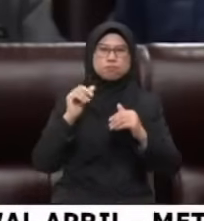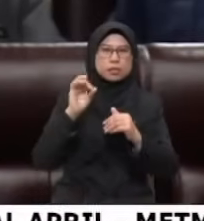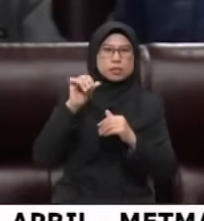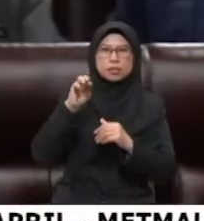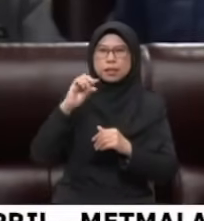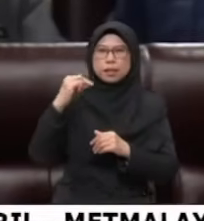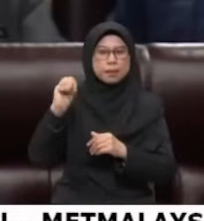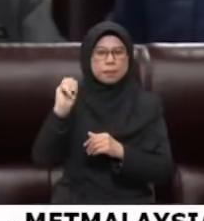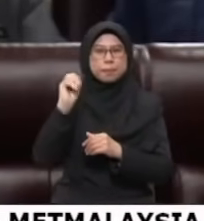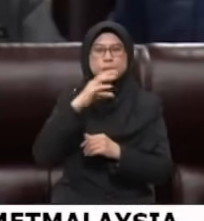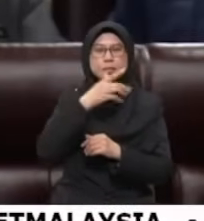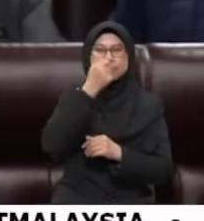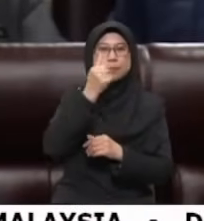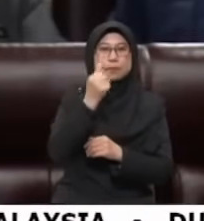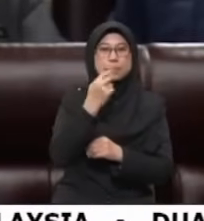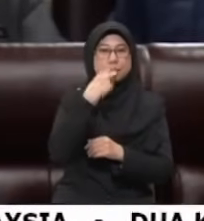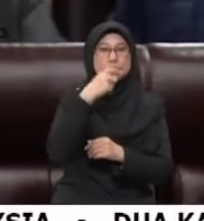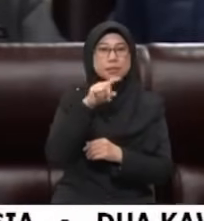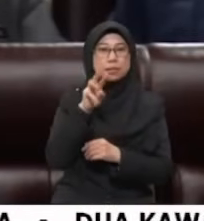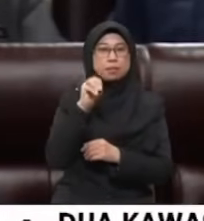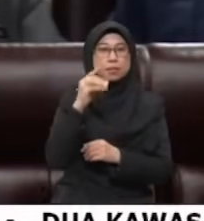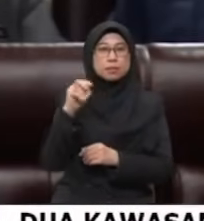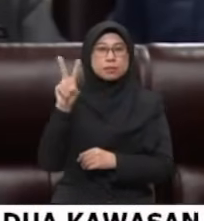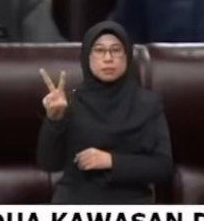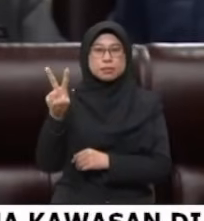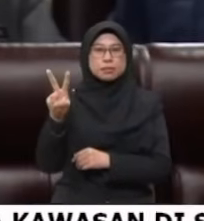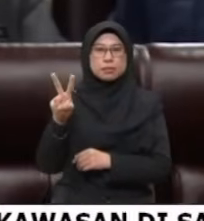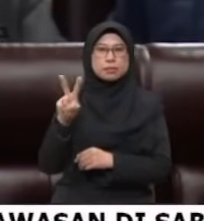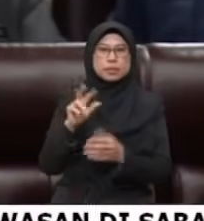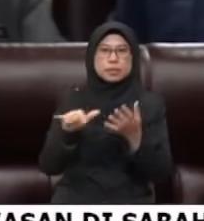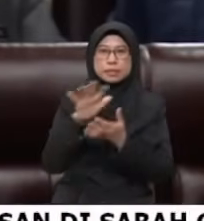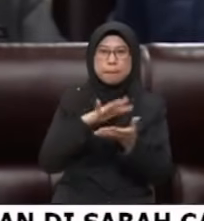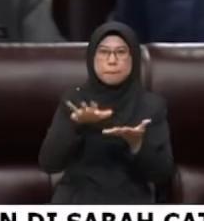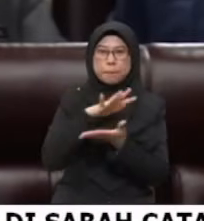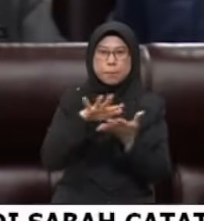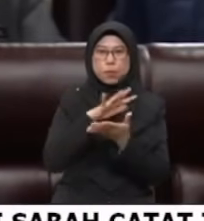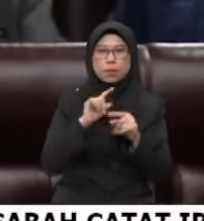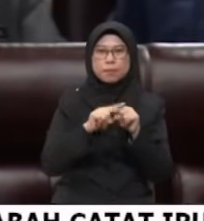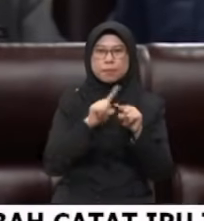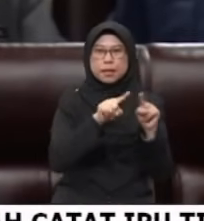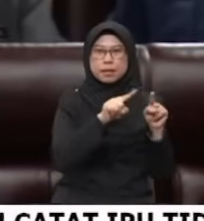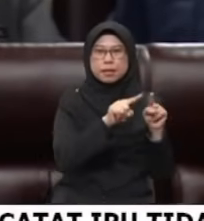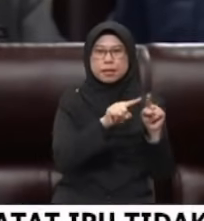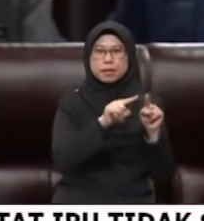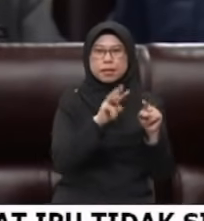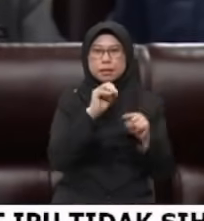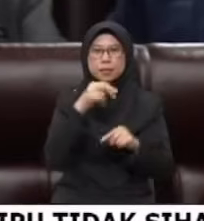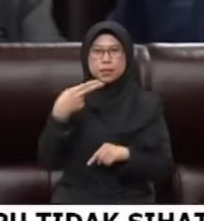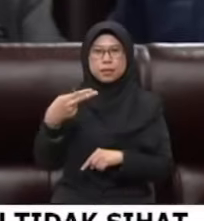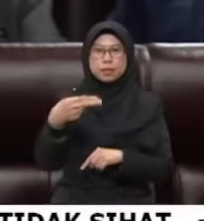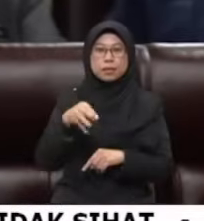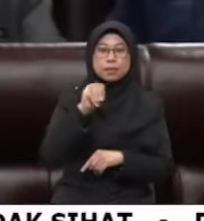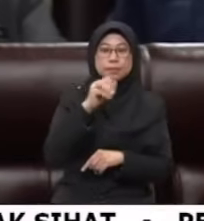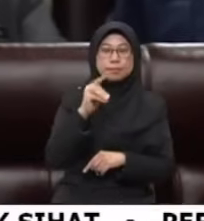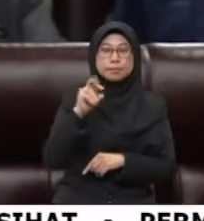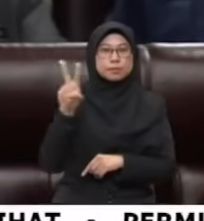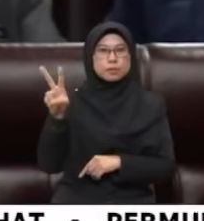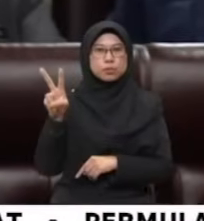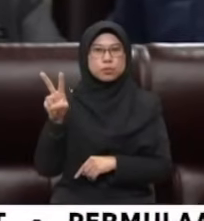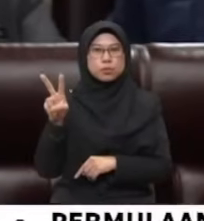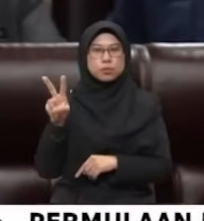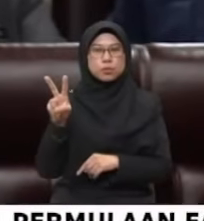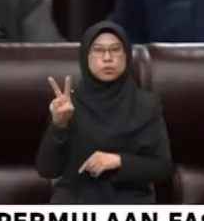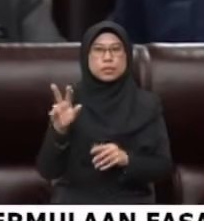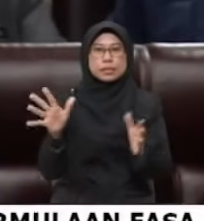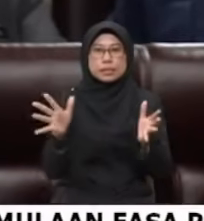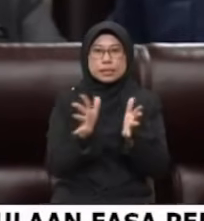denas md2 berhasil daripada kacukkan pelbagai induk md2 ni dia cantuman